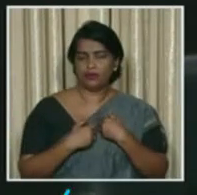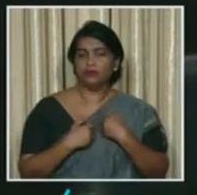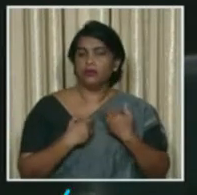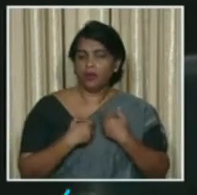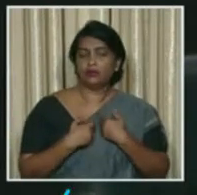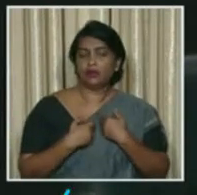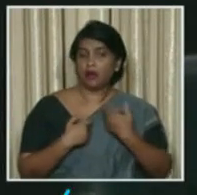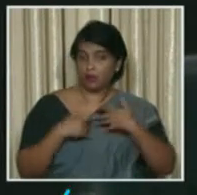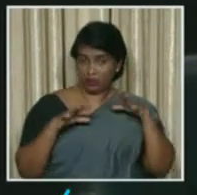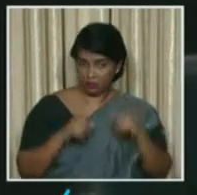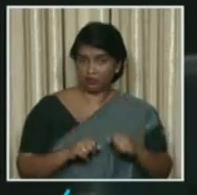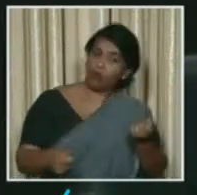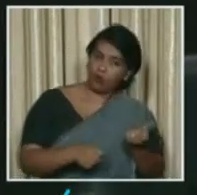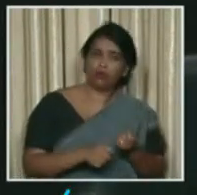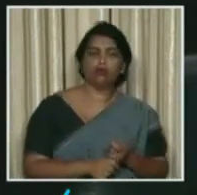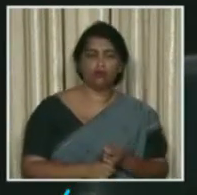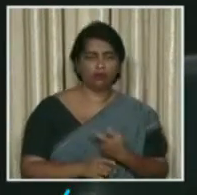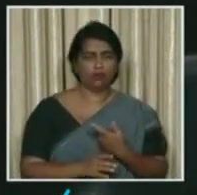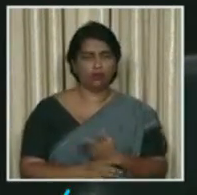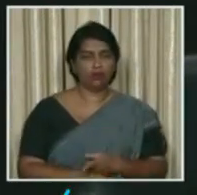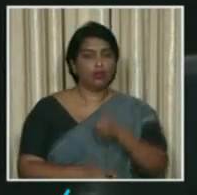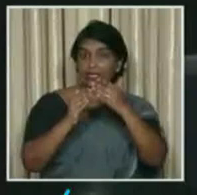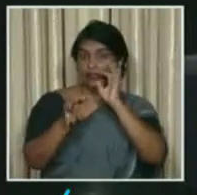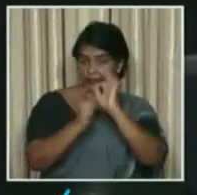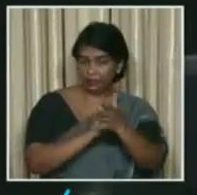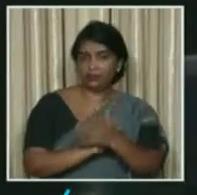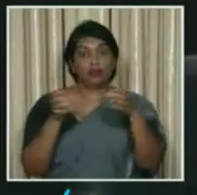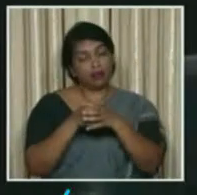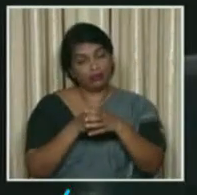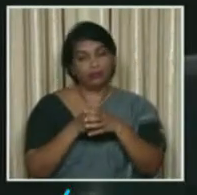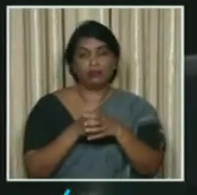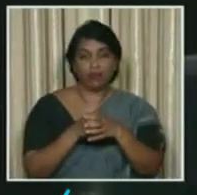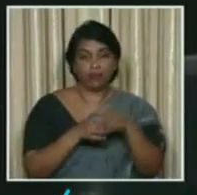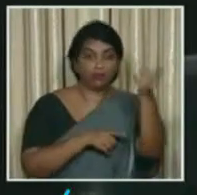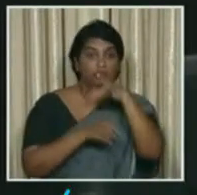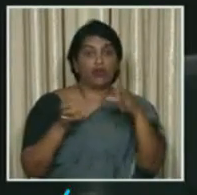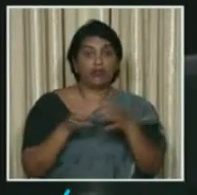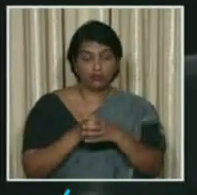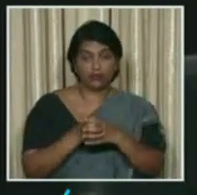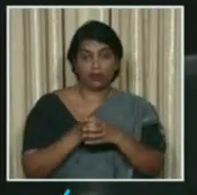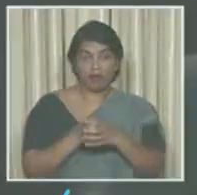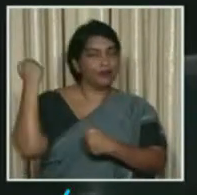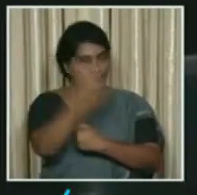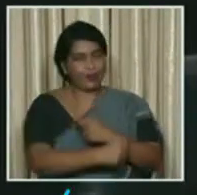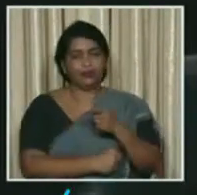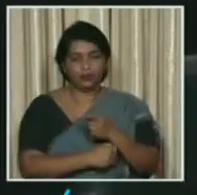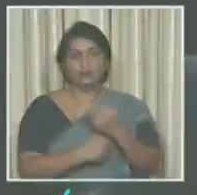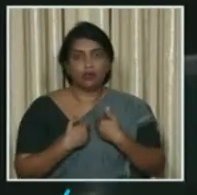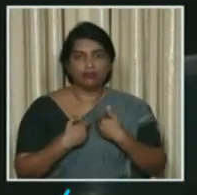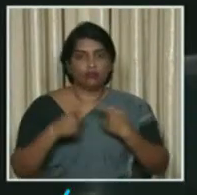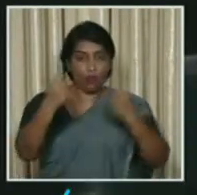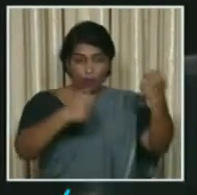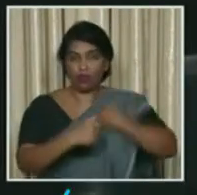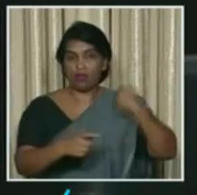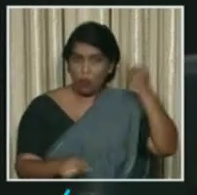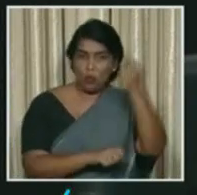අපේ ප්‍රවේශභාවය සම්පූර්ණ වෙන්න ඕන. ඔබතුමාලා ගේ ගිනි තිබ්බා. ඒක වැරදිනේ. ඔබලා කණ්ඩායම් තුන ගාන දිනවනවා උගල. අප ගානවනේ. අපි කරේ නෑ ඒක. අපි